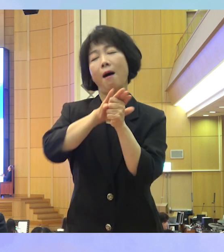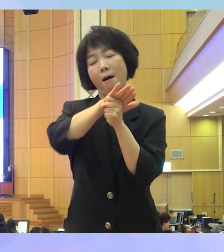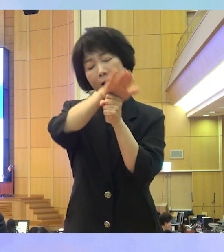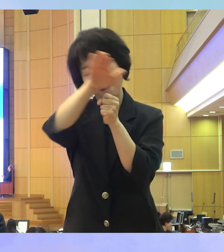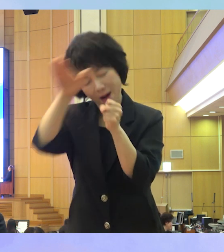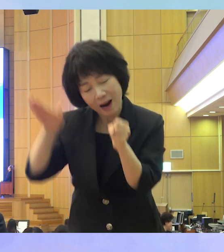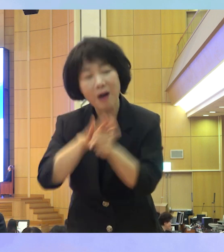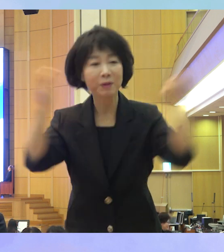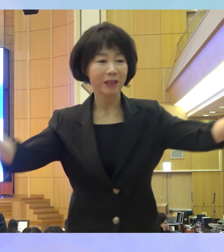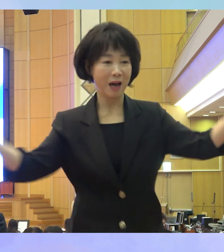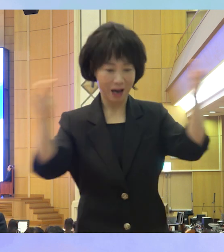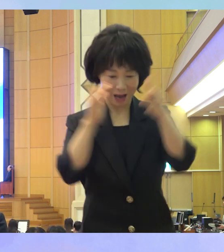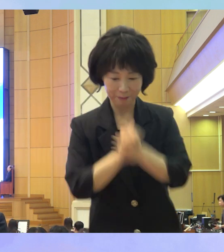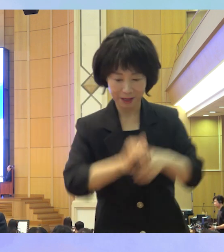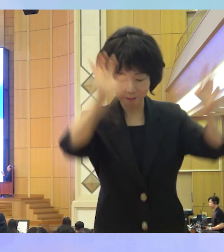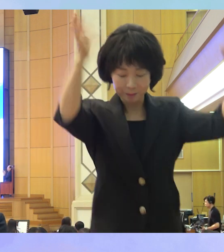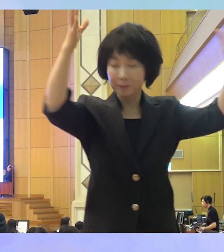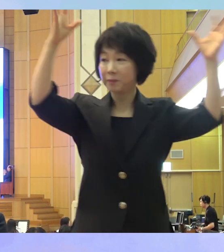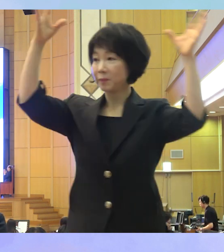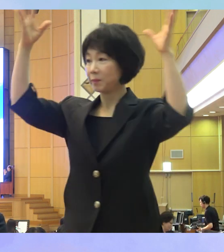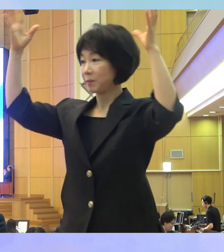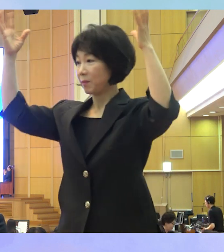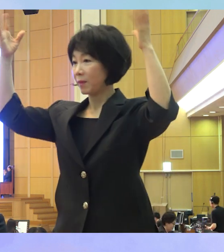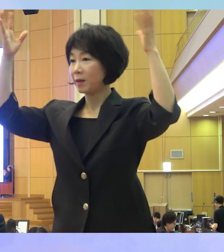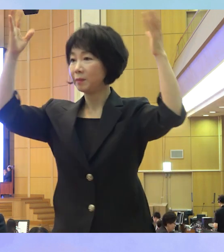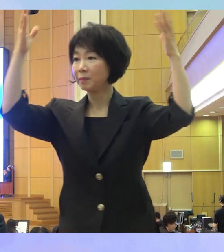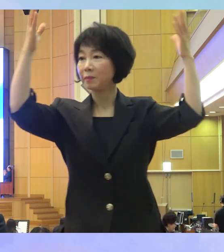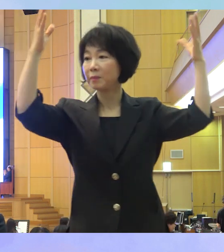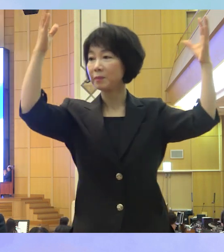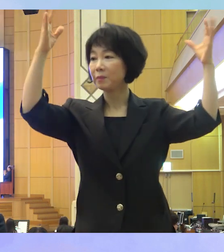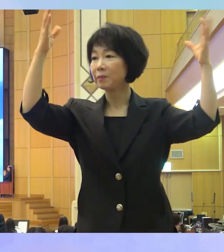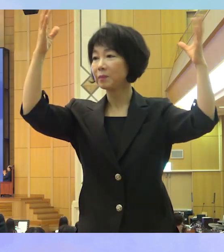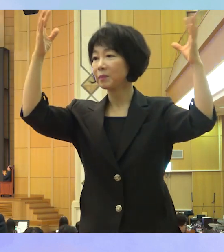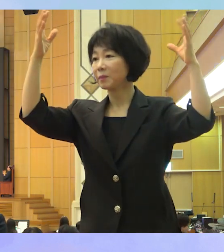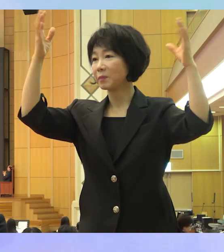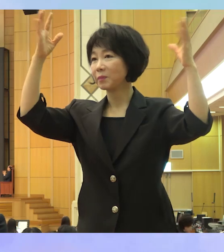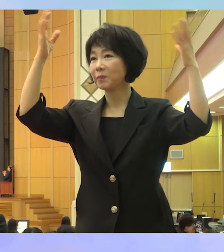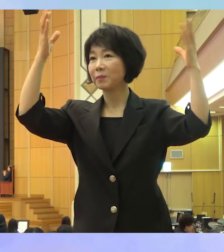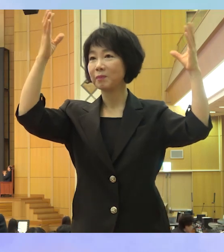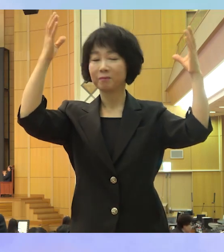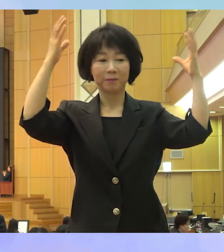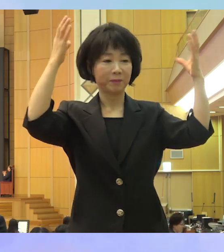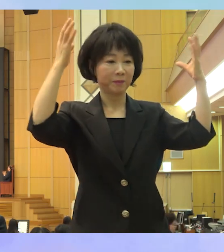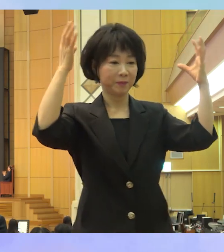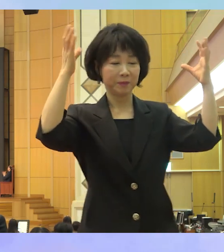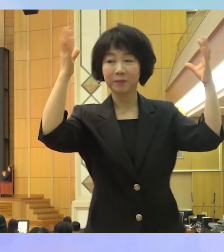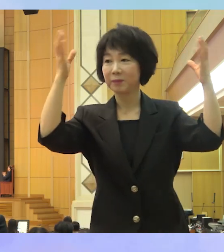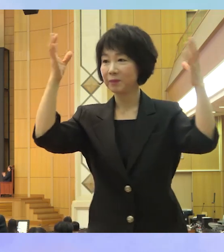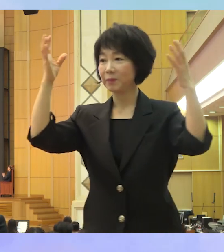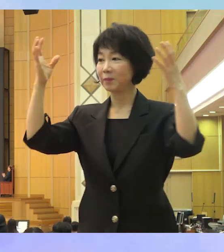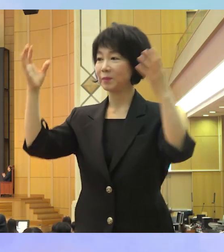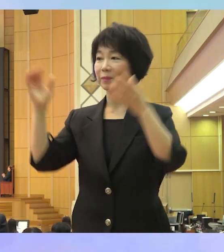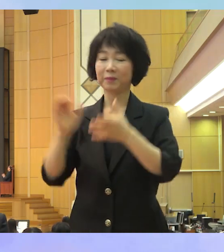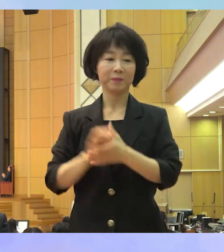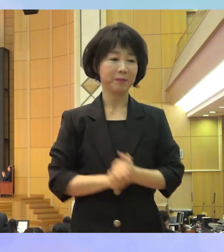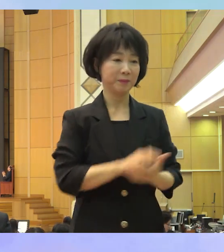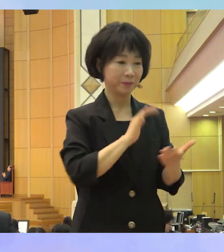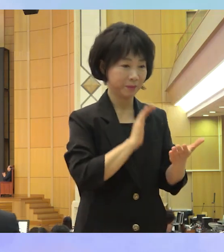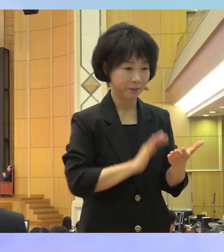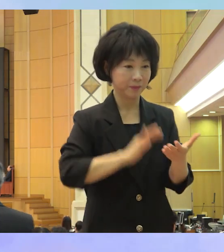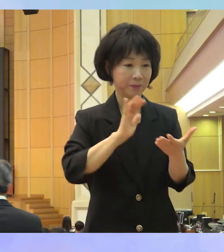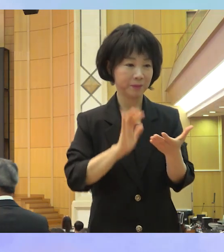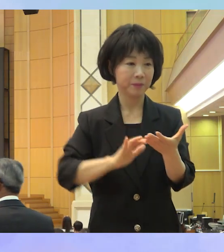사랑합니다. 한 번 더 주님께 영광의 박수 돌리시겠습니다. 할렐루야. 우리 녹산교회 성도님들의